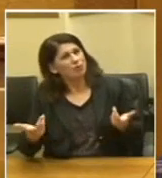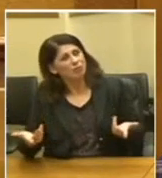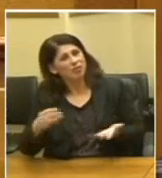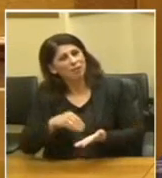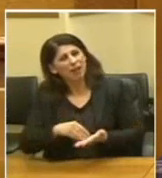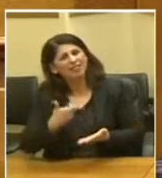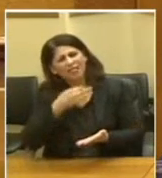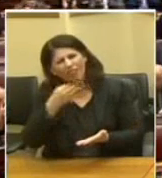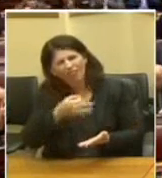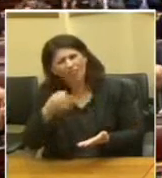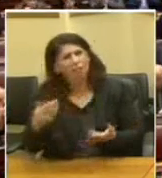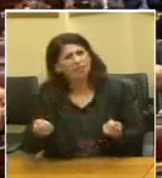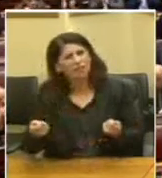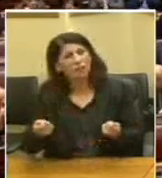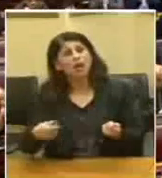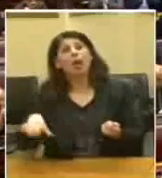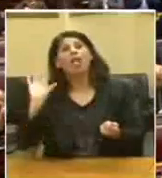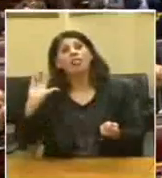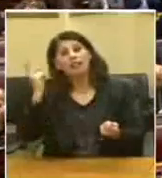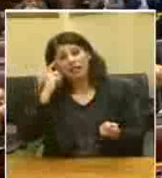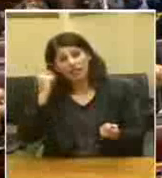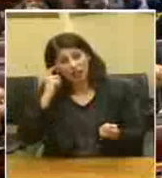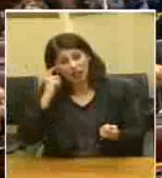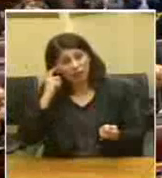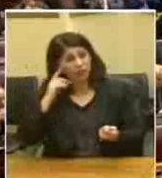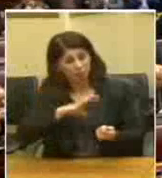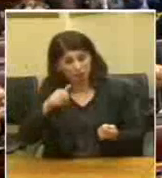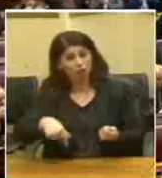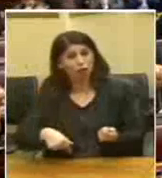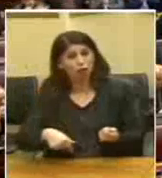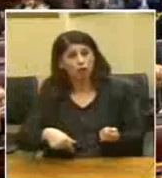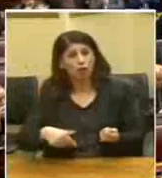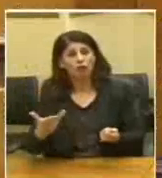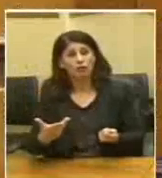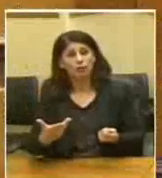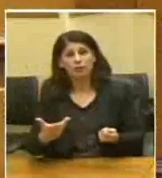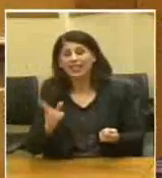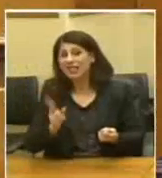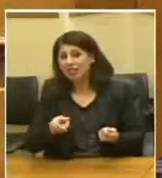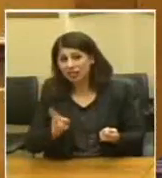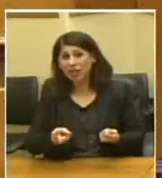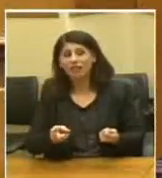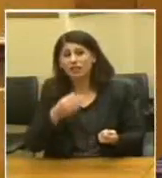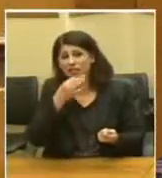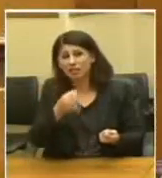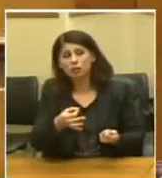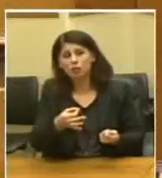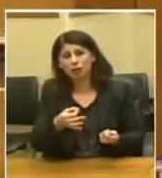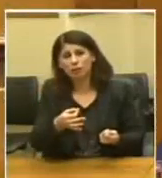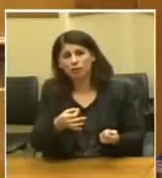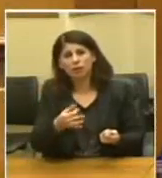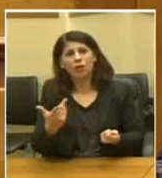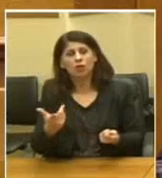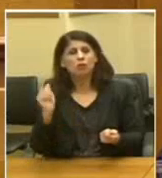Τι αφήγημα? Δεν έχετε καταλάβει πια ότι κινδυνεύετε να χαρακτηριστείτε ως